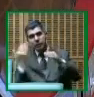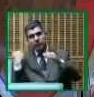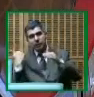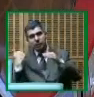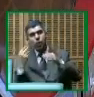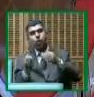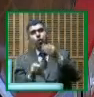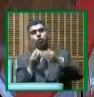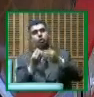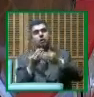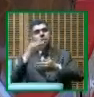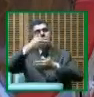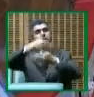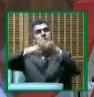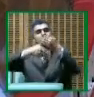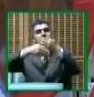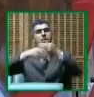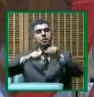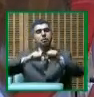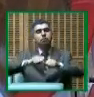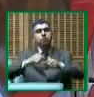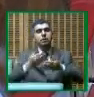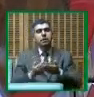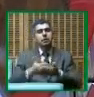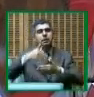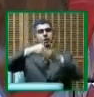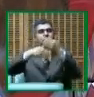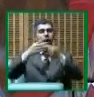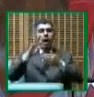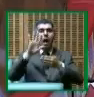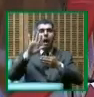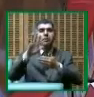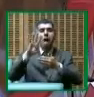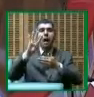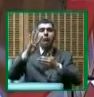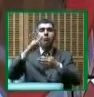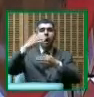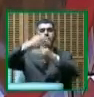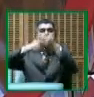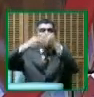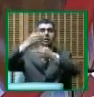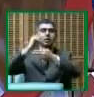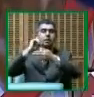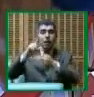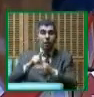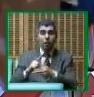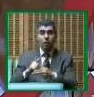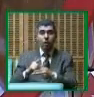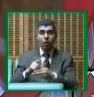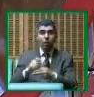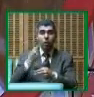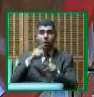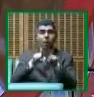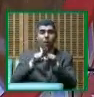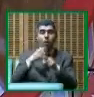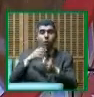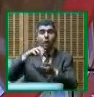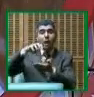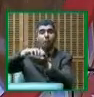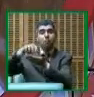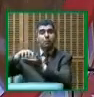موجود، لانه ما كاينش تاكيد انه ذاك الشيء اللي موجود تبنى على اساس انه يتحمل ثلاثه اربعه خمسه او ربما